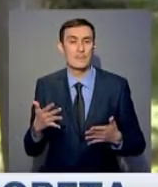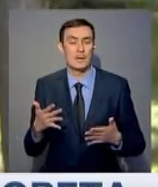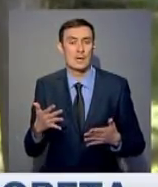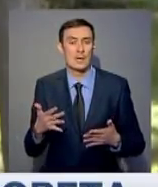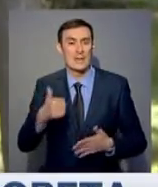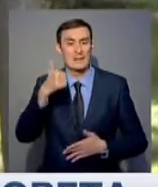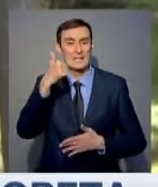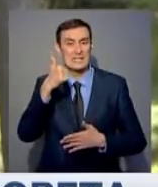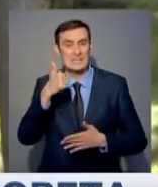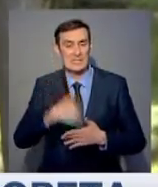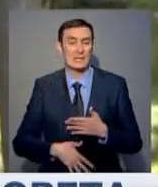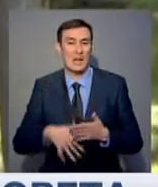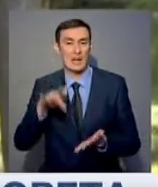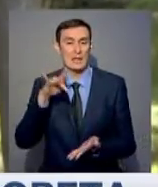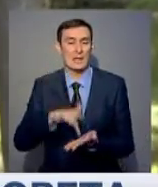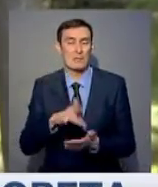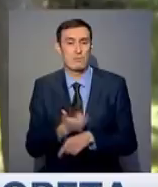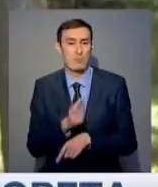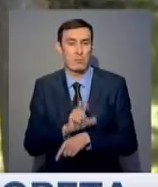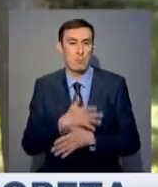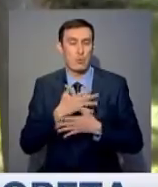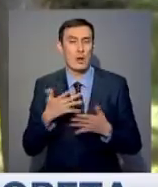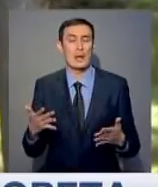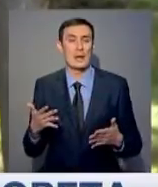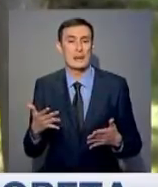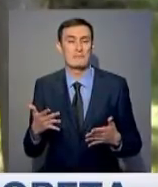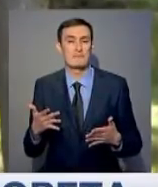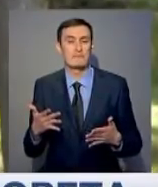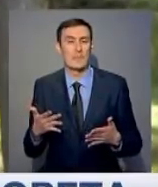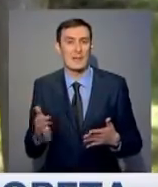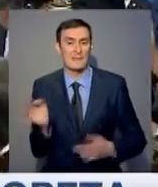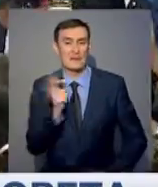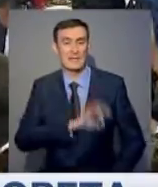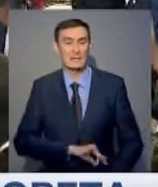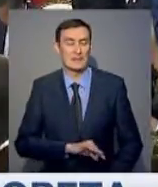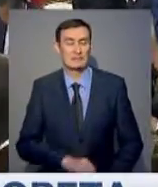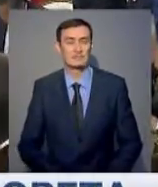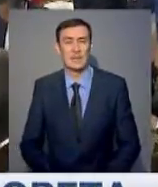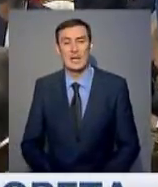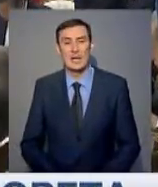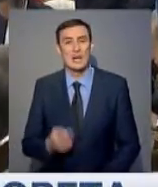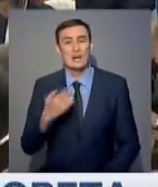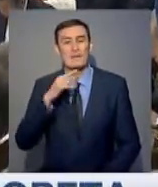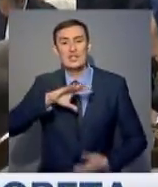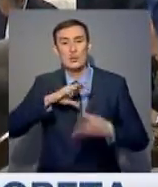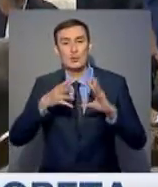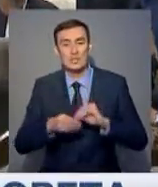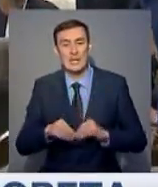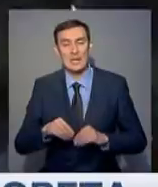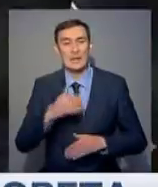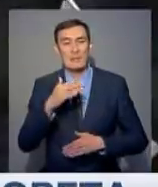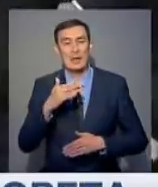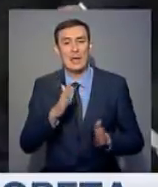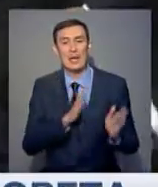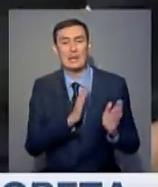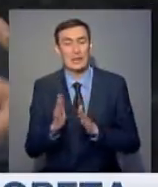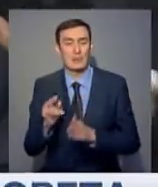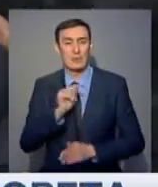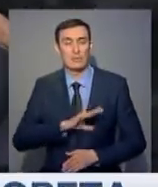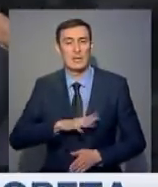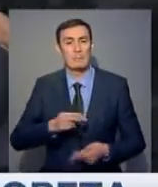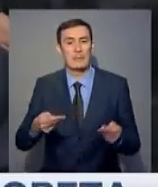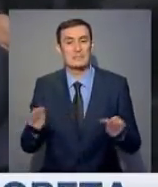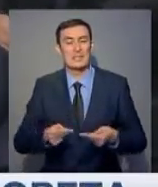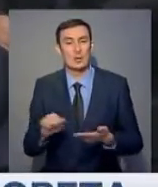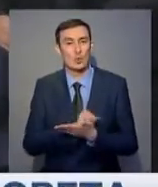централизованным что ли или более такой эффективные заключительным этапом работы стало подписание стратегических